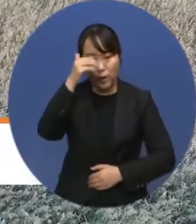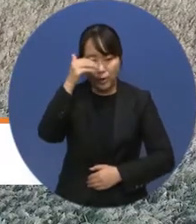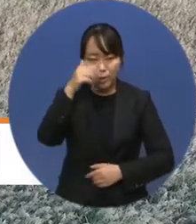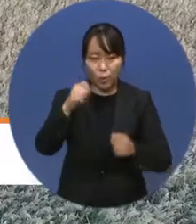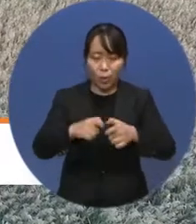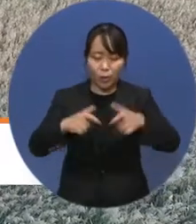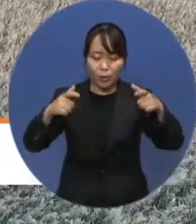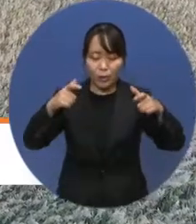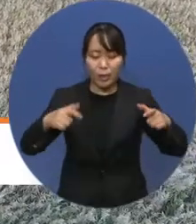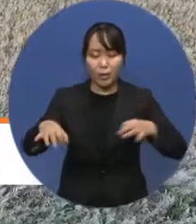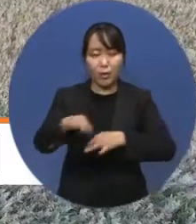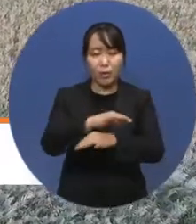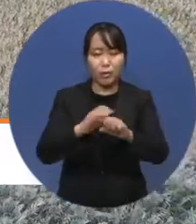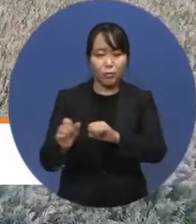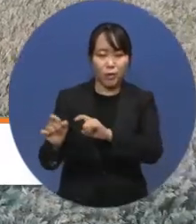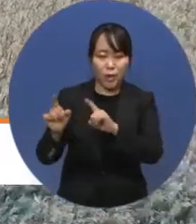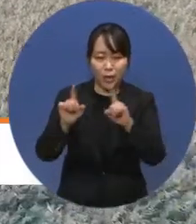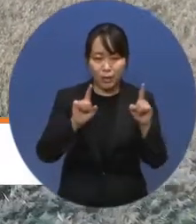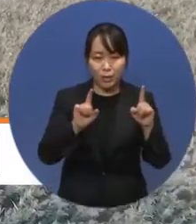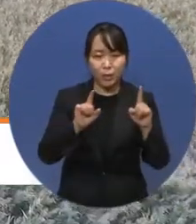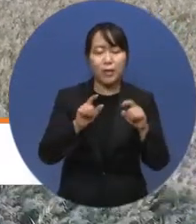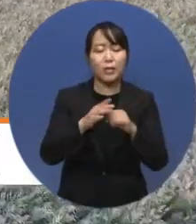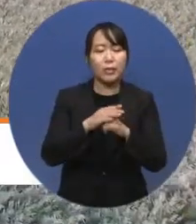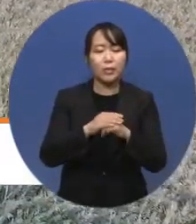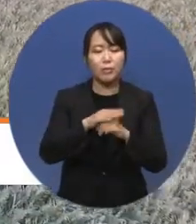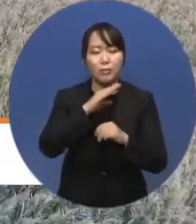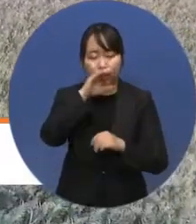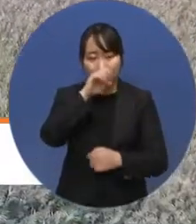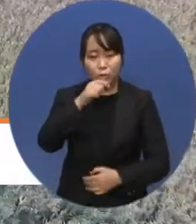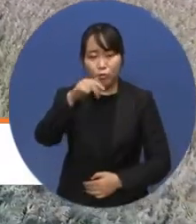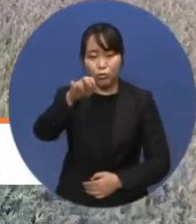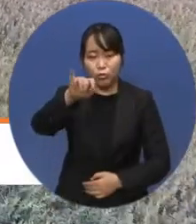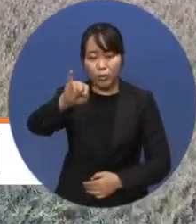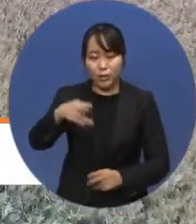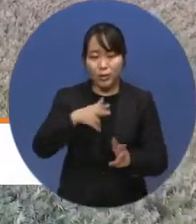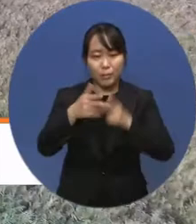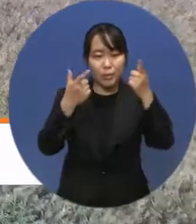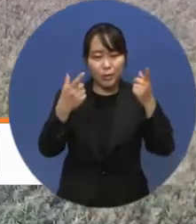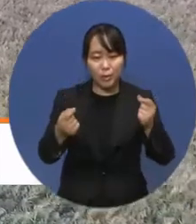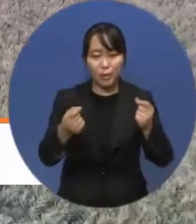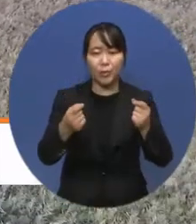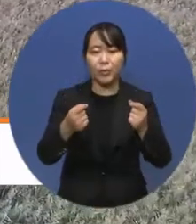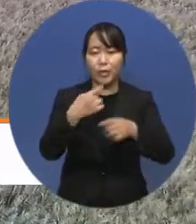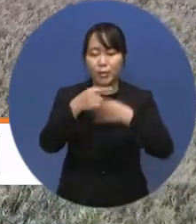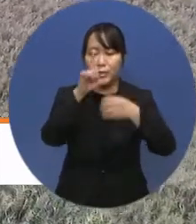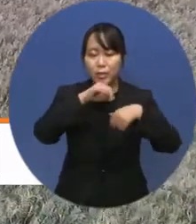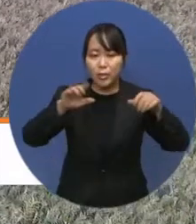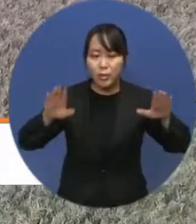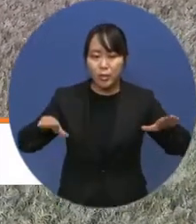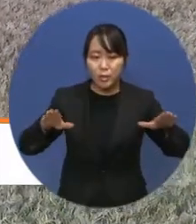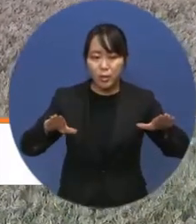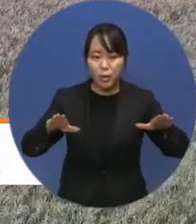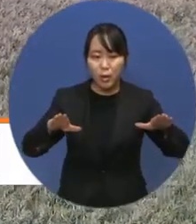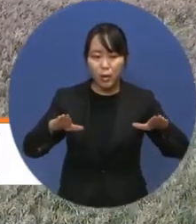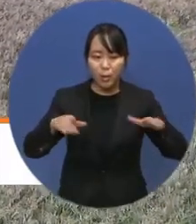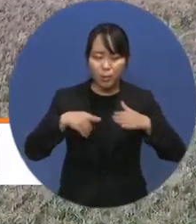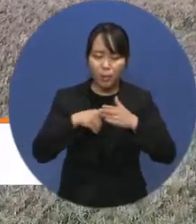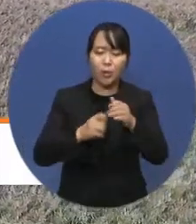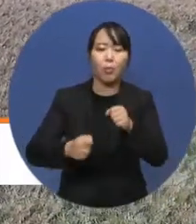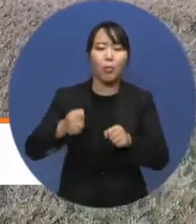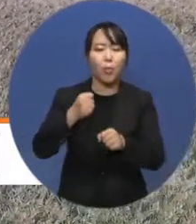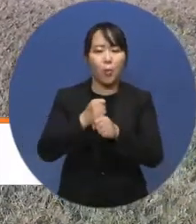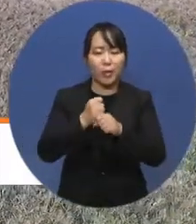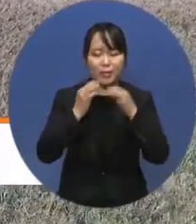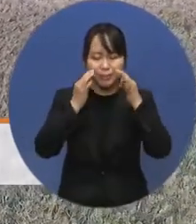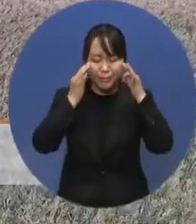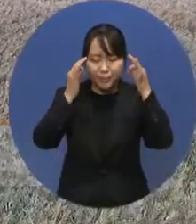경제를 살리는 순천형 그린 뉴딜 사업이다며 순천만 습지 철새 도래지 보존과 복원에 힘쓰기로